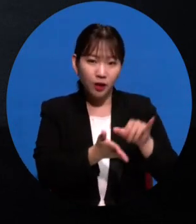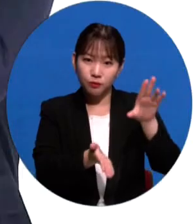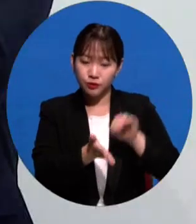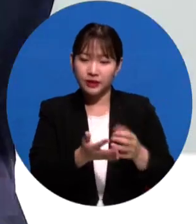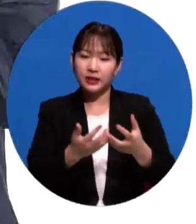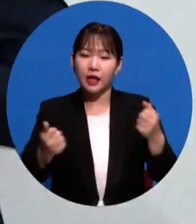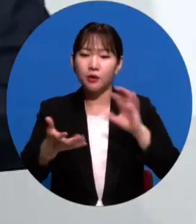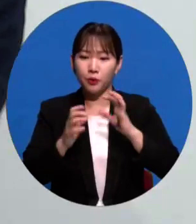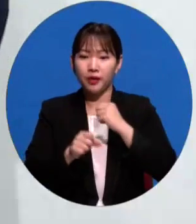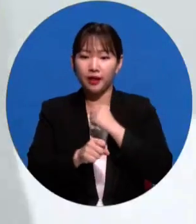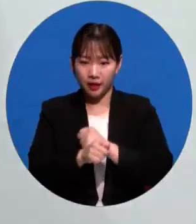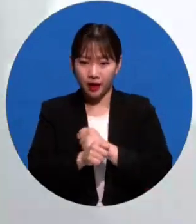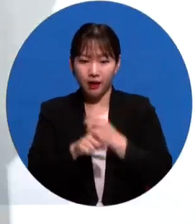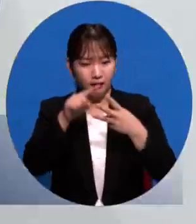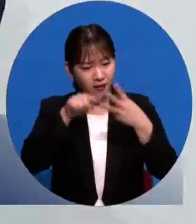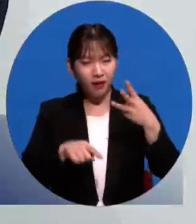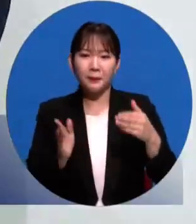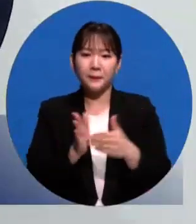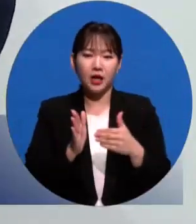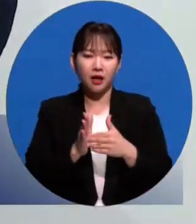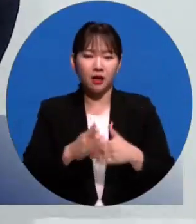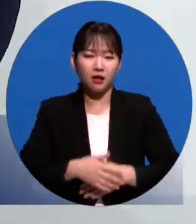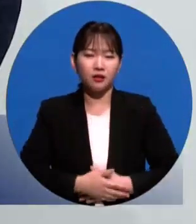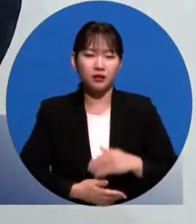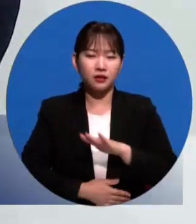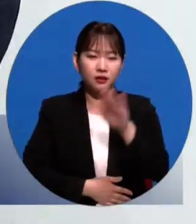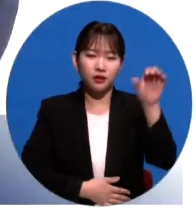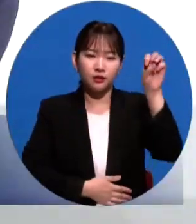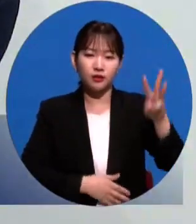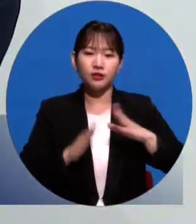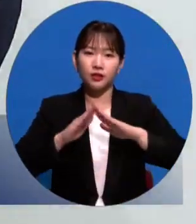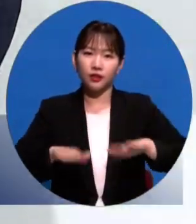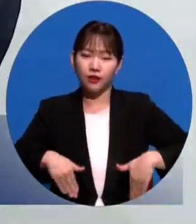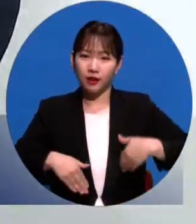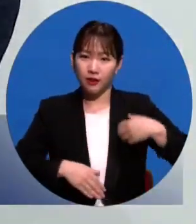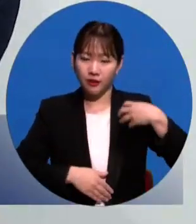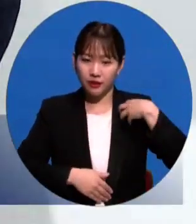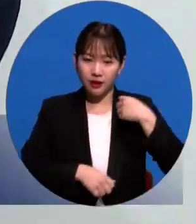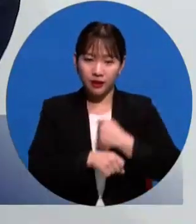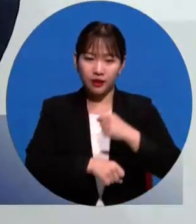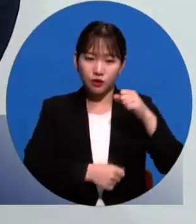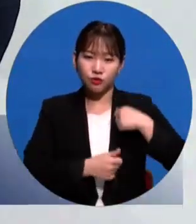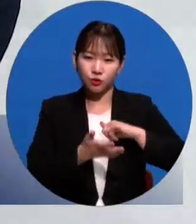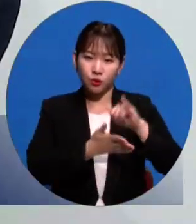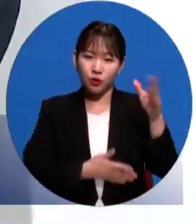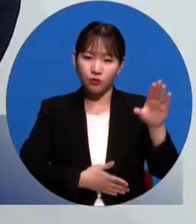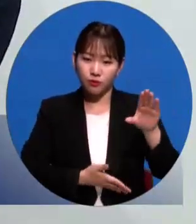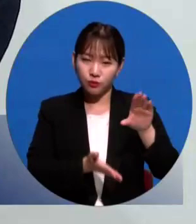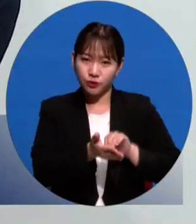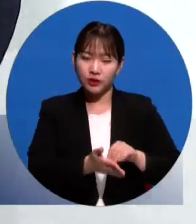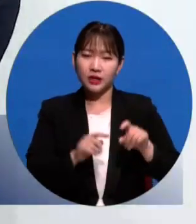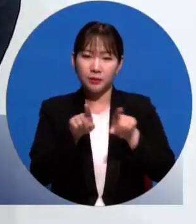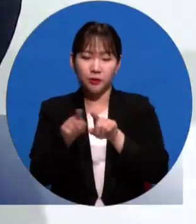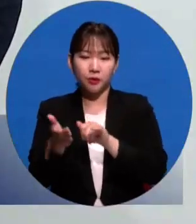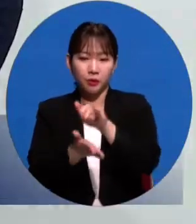전부였습니다. 저희들이 광주하고 전남이 나서서 군공항 문제, 민간공항 문제 다